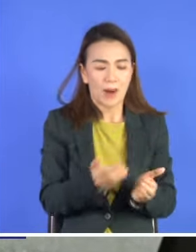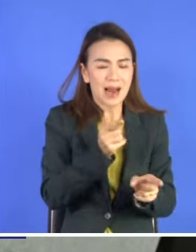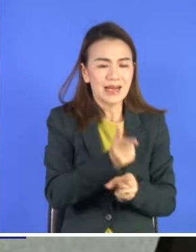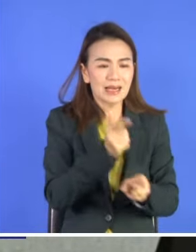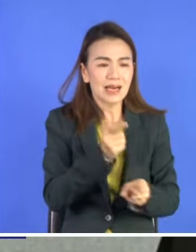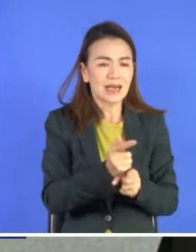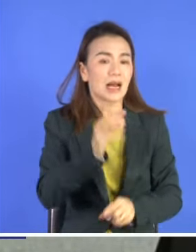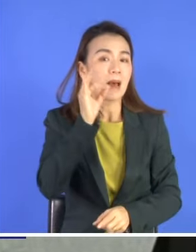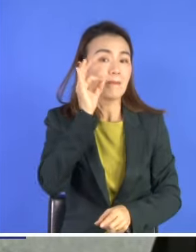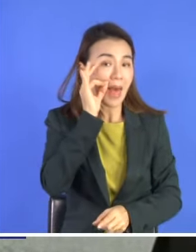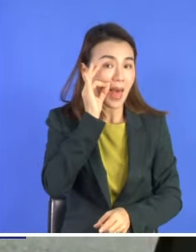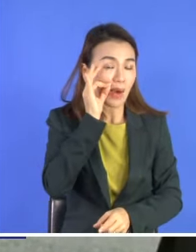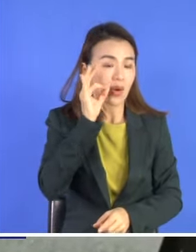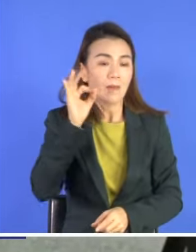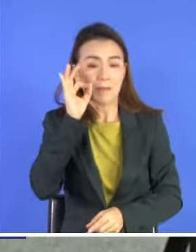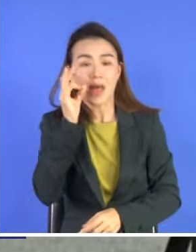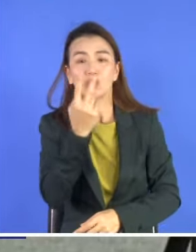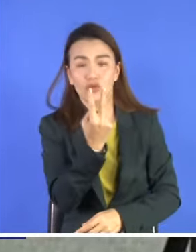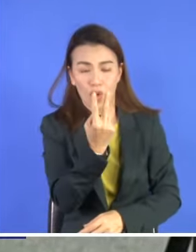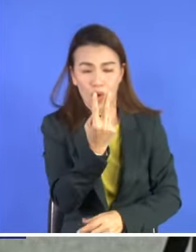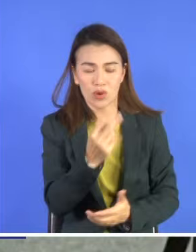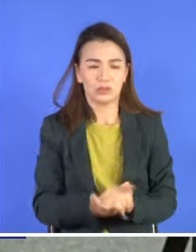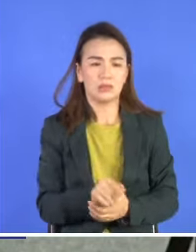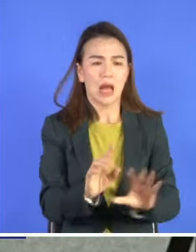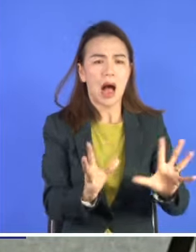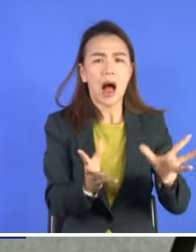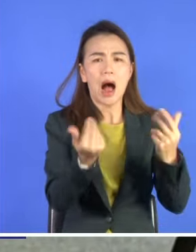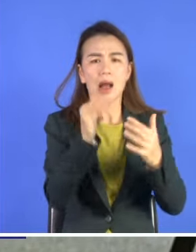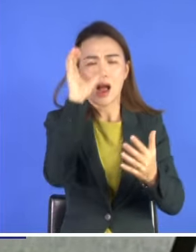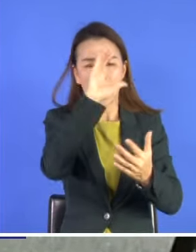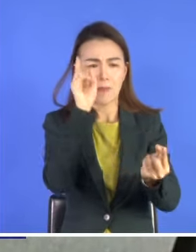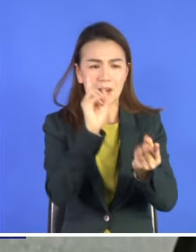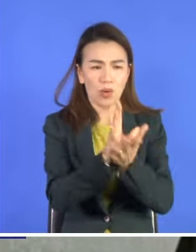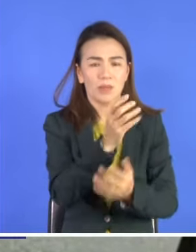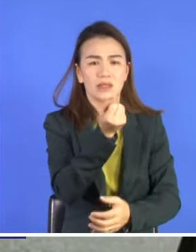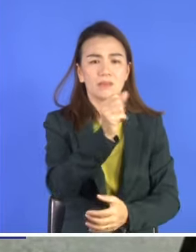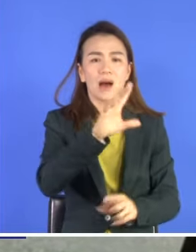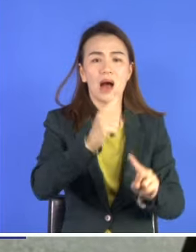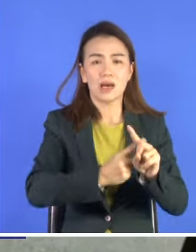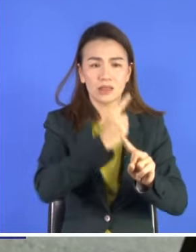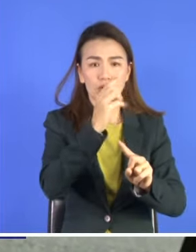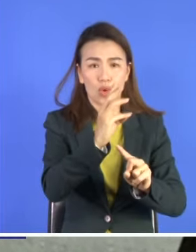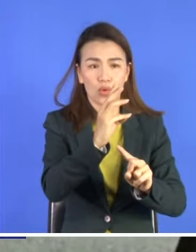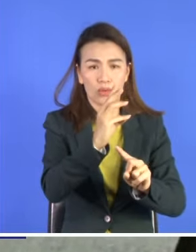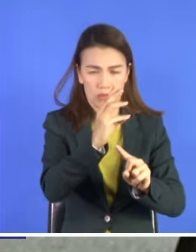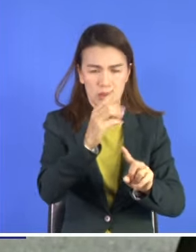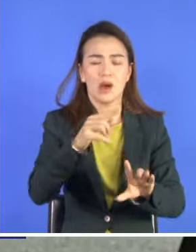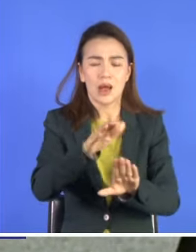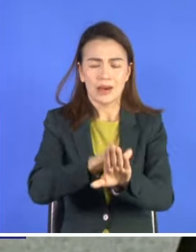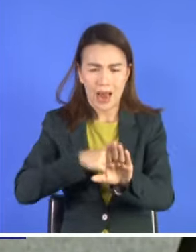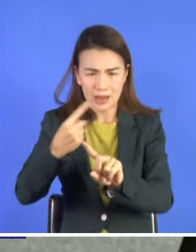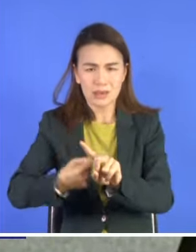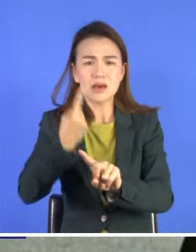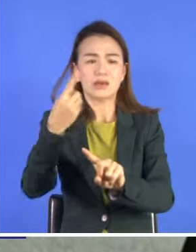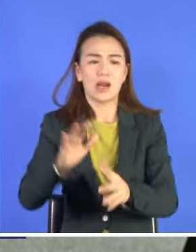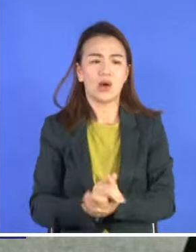2ตัวนี่แหละมีโจอี้กับกล้วยหอมโจอี้หายไปตั้งแต่ 15มิถุนายนรวมๆแล้วก็เดือนนึงแล้วนะหายไปแบบนี้ไม่